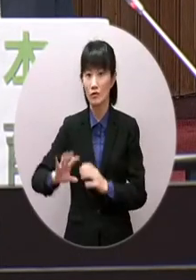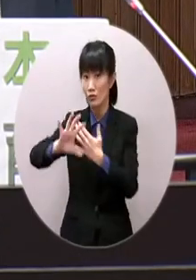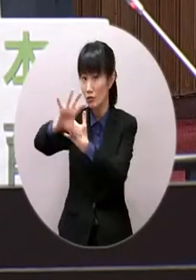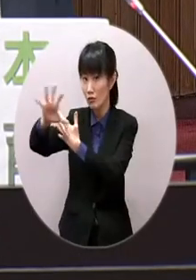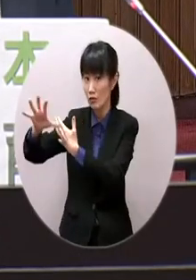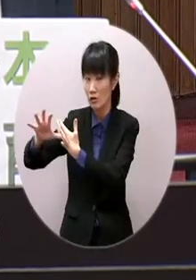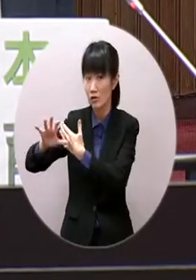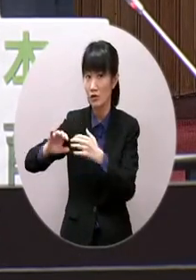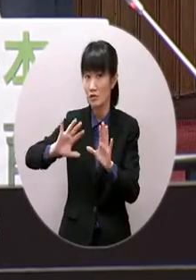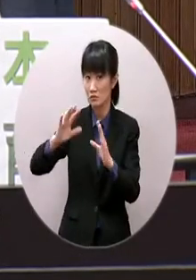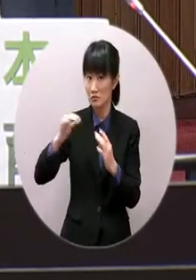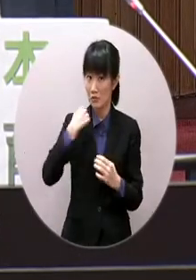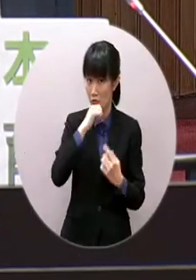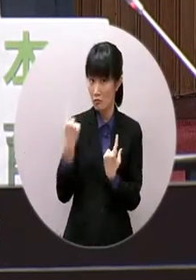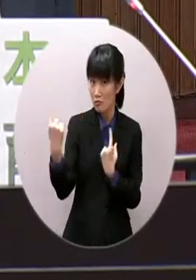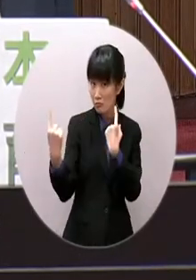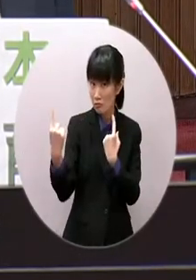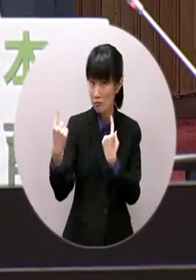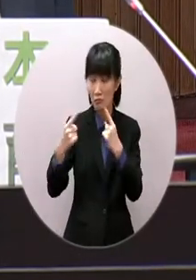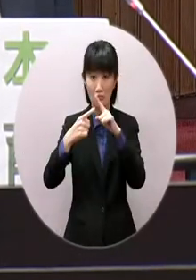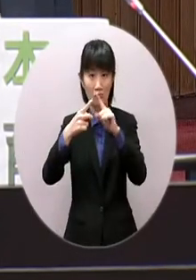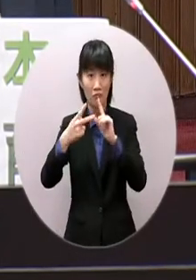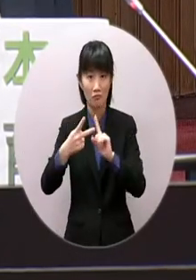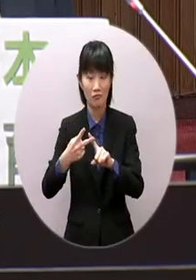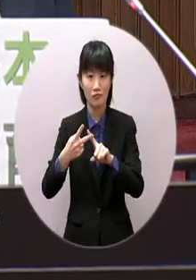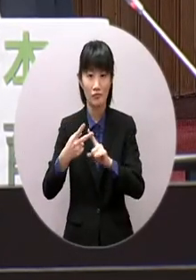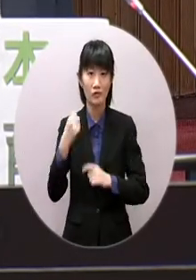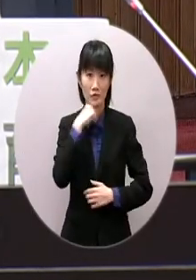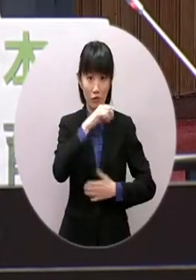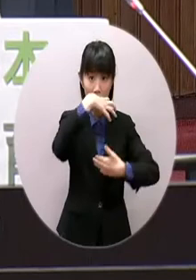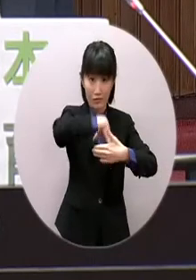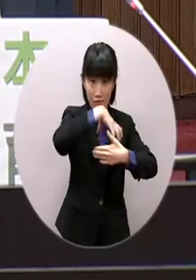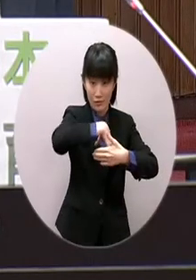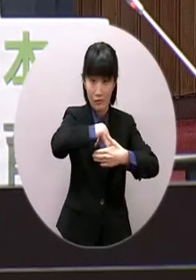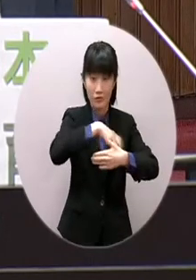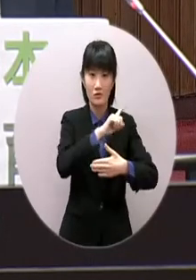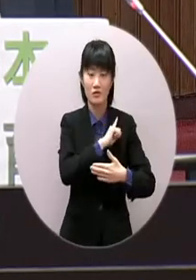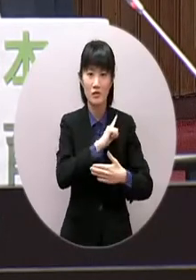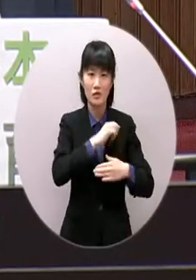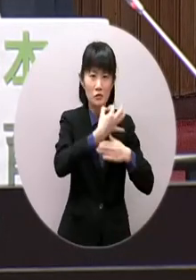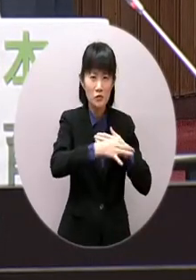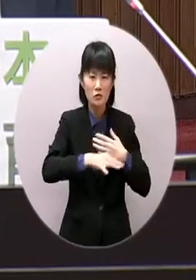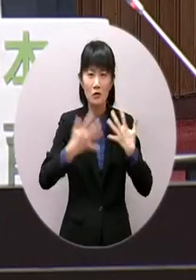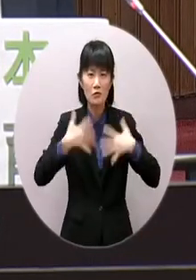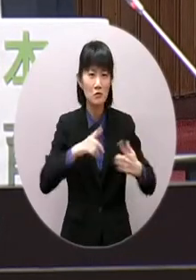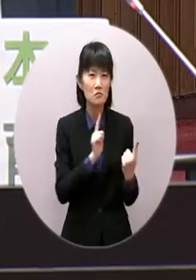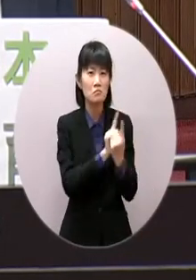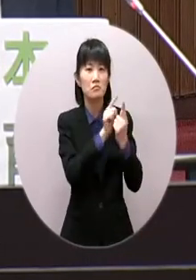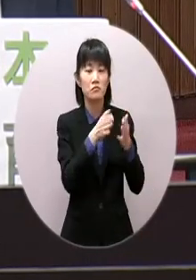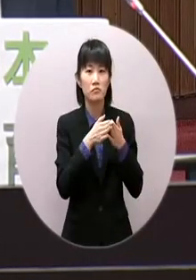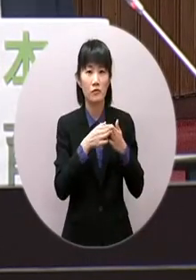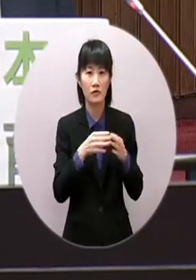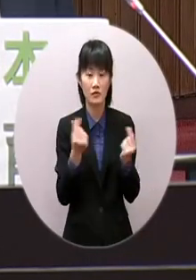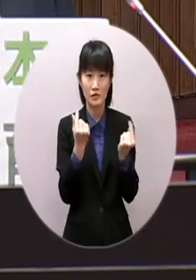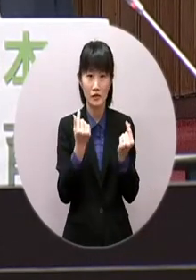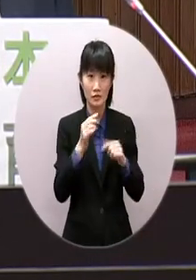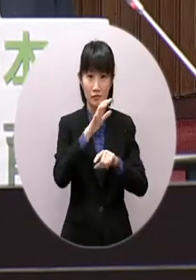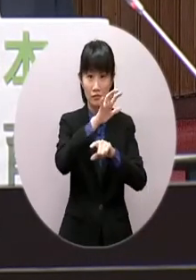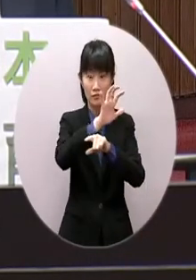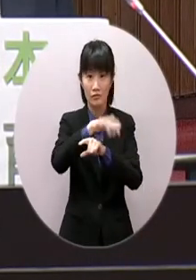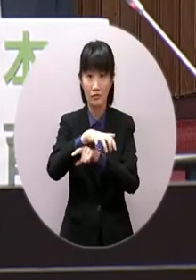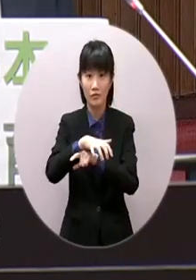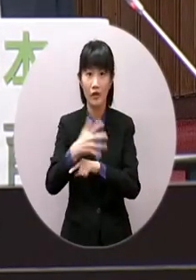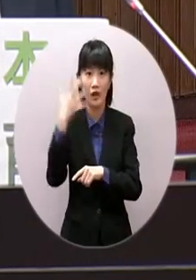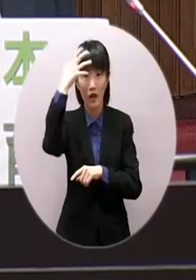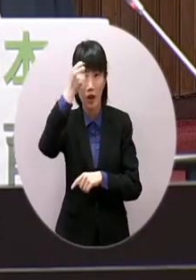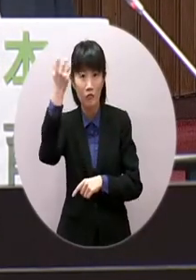性的比较，或者是国内我们面对的问题，比如说我们的农业断层化是一个问